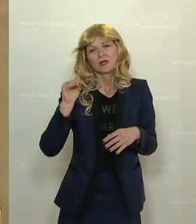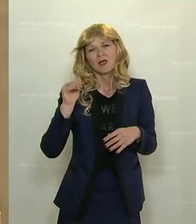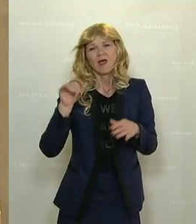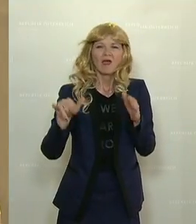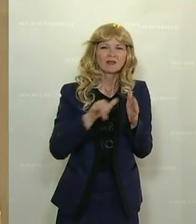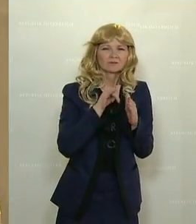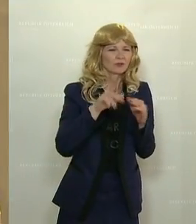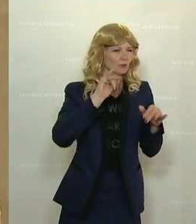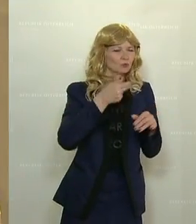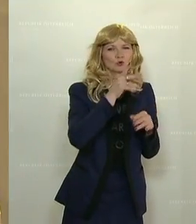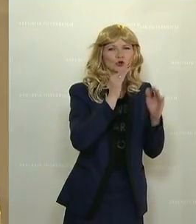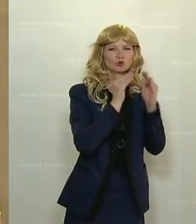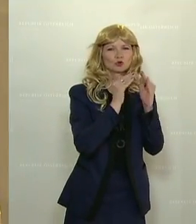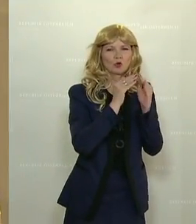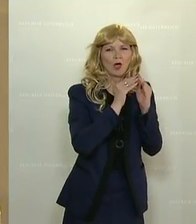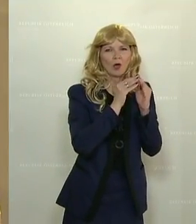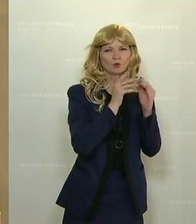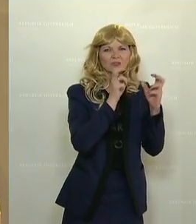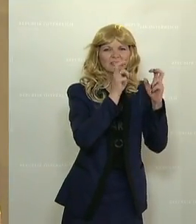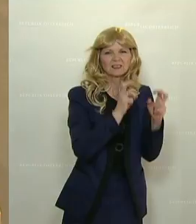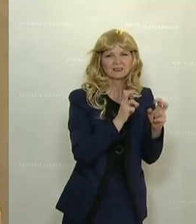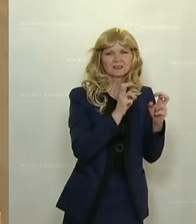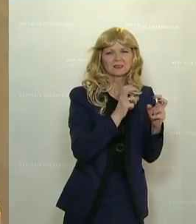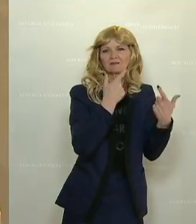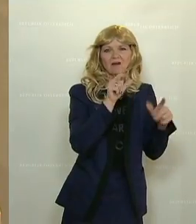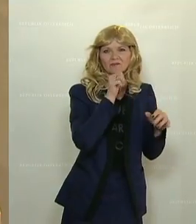zum Nichts zu verdammt zu sein und auf der anderen Seite